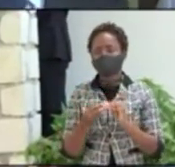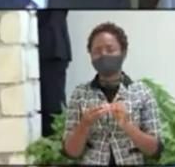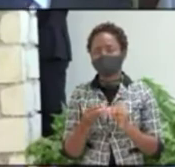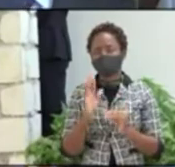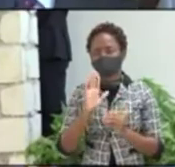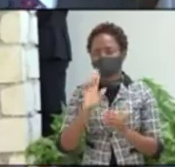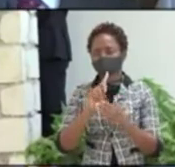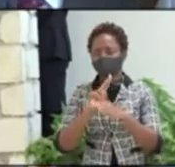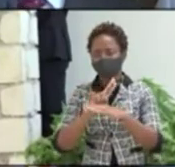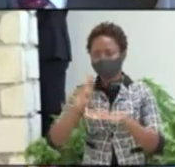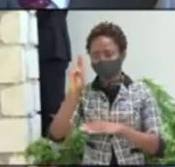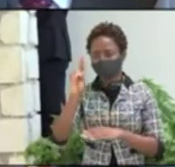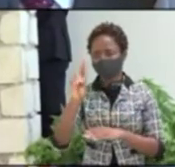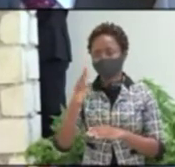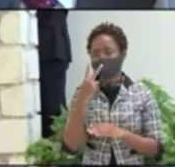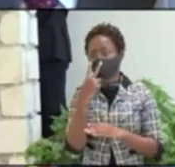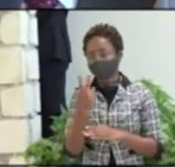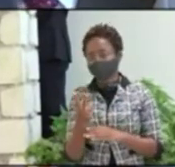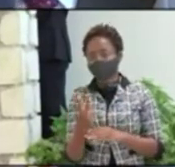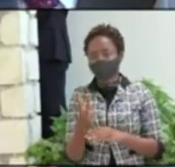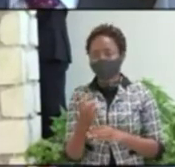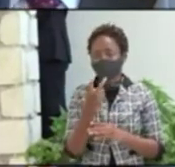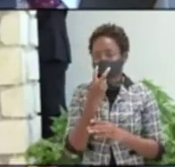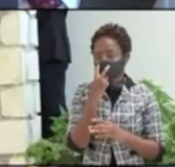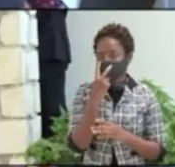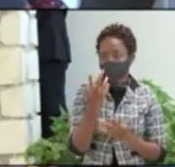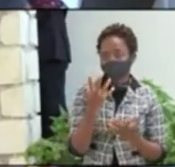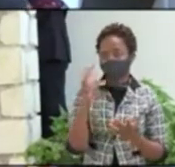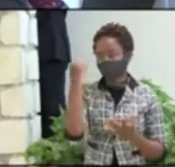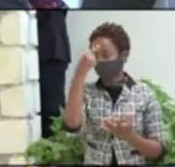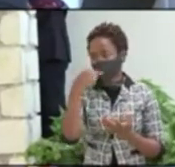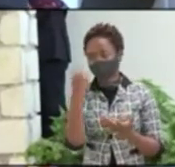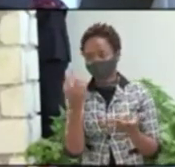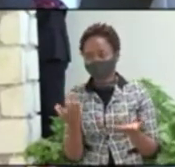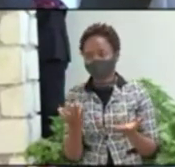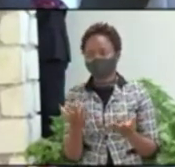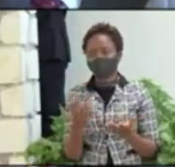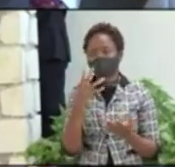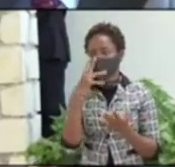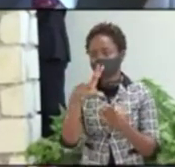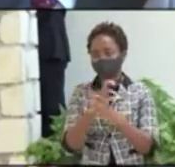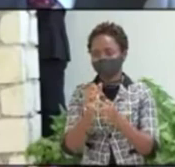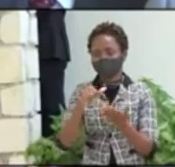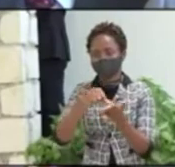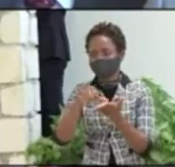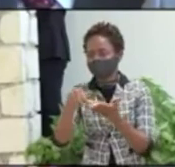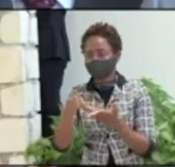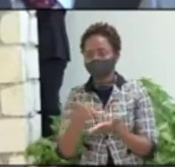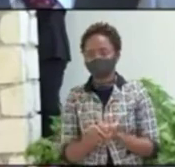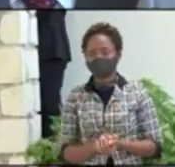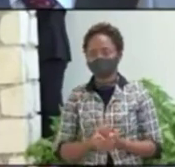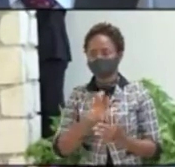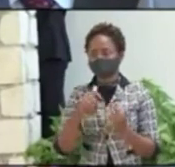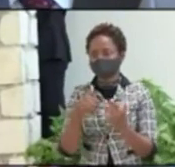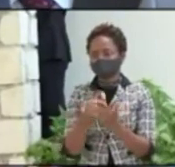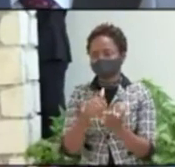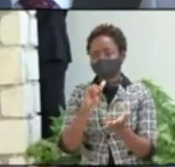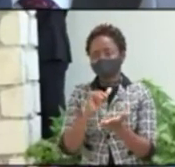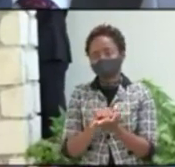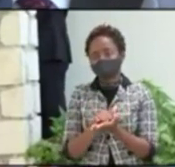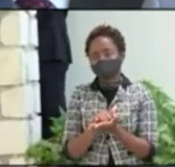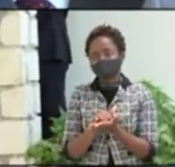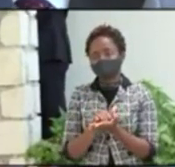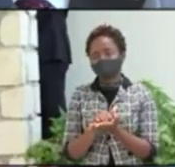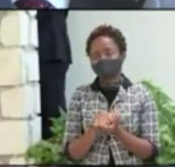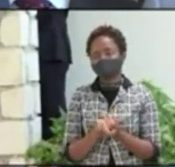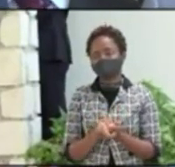un. Ça côté, yon prend iris ou, yon prend face ou, yon prend empreinte ou. Ça veut dire tout données